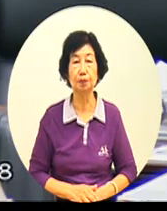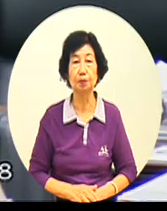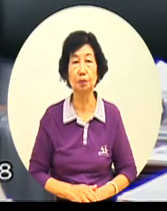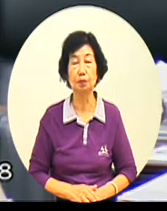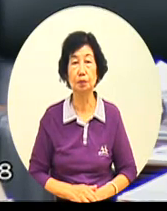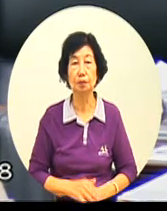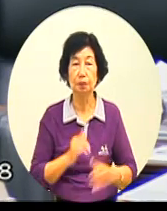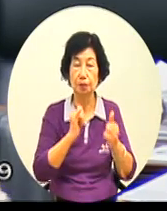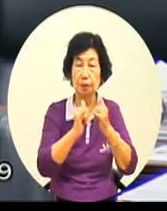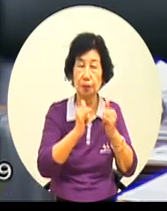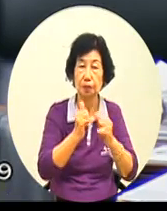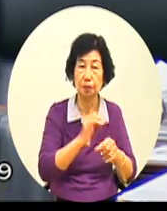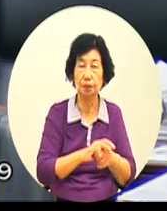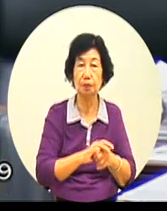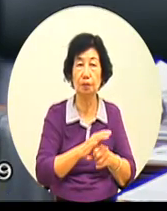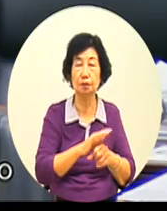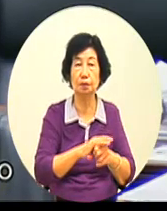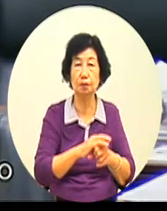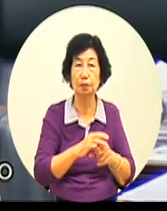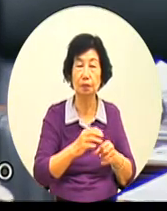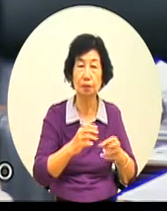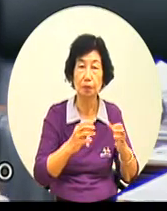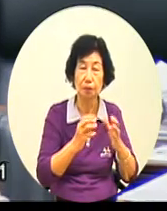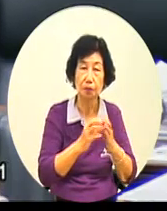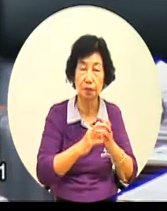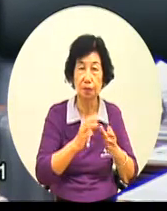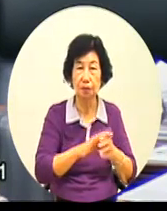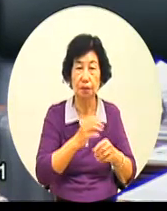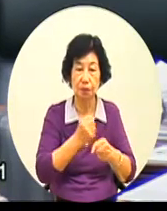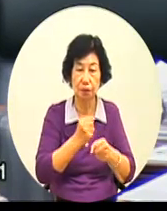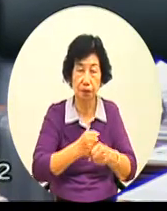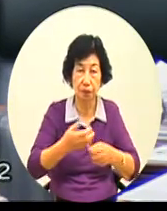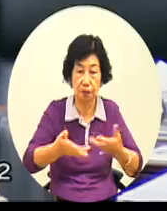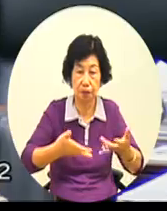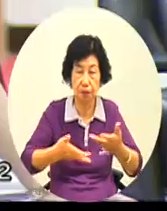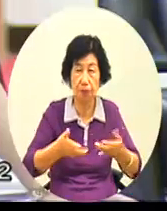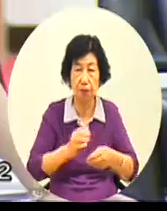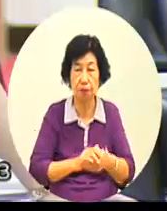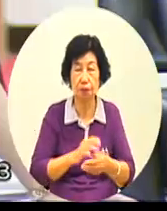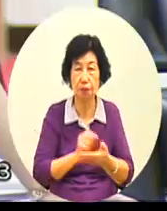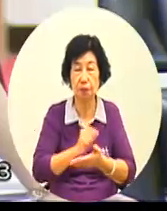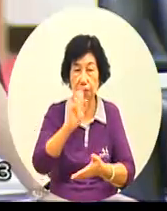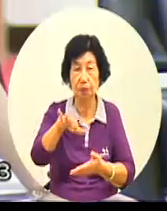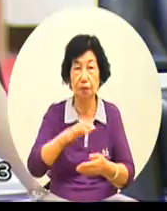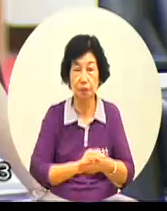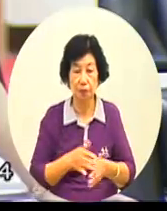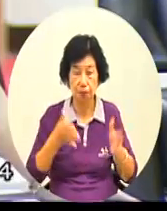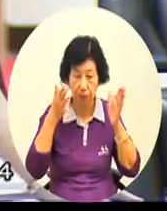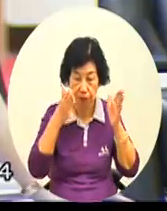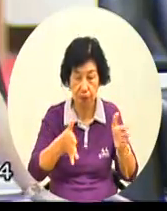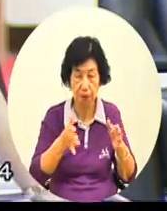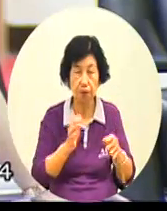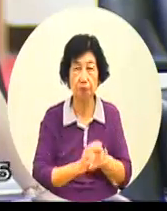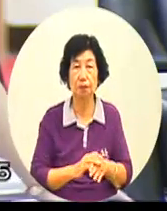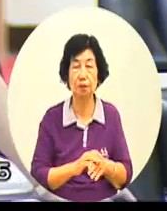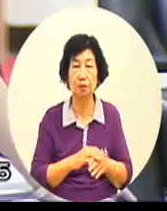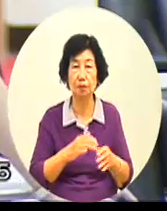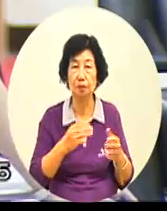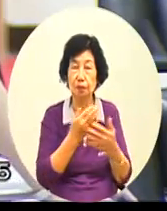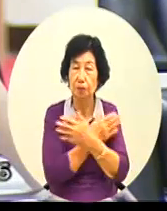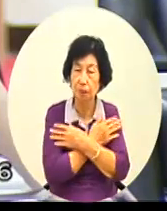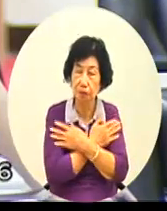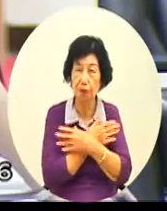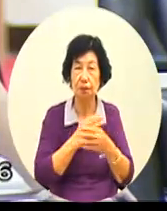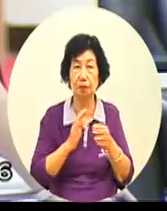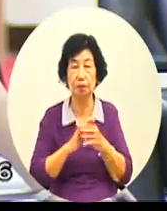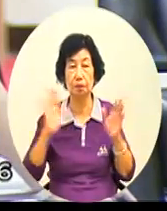会局的业务报告，我真的发现说我们对小朋友幼儿的福利，妇女